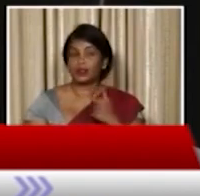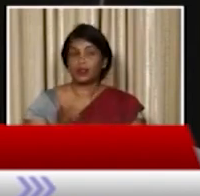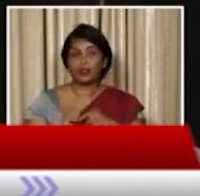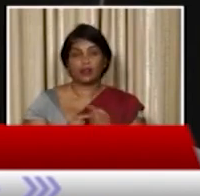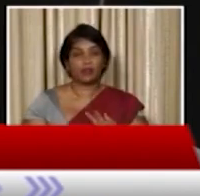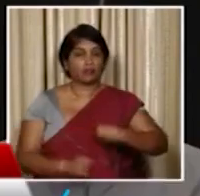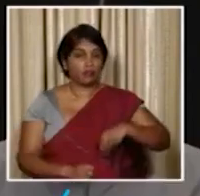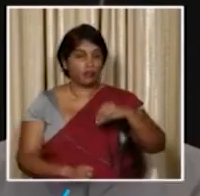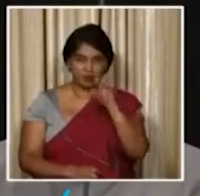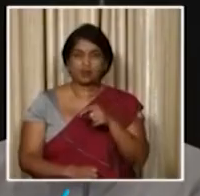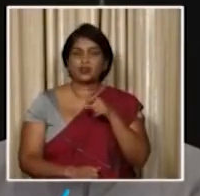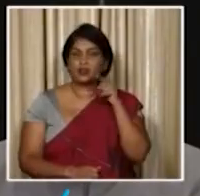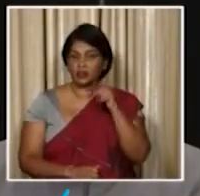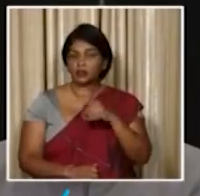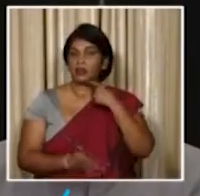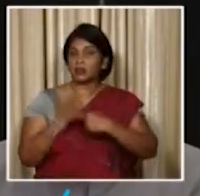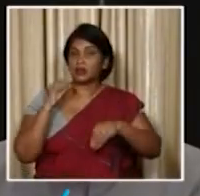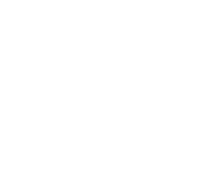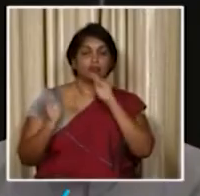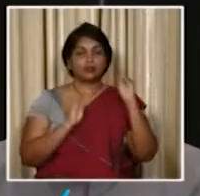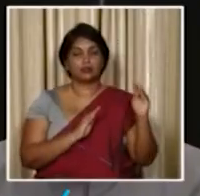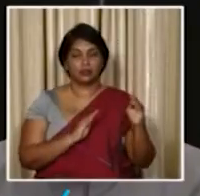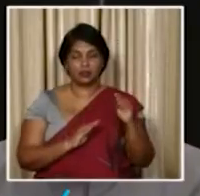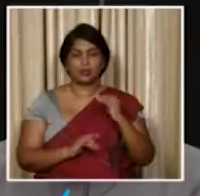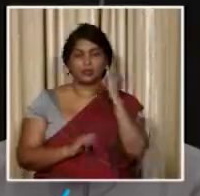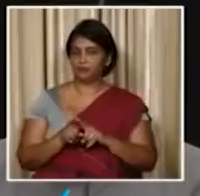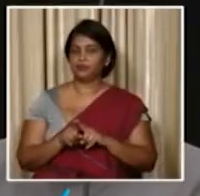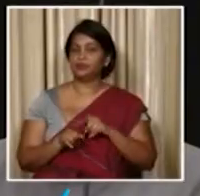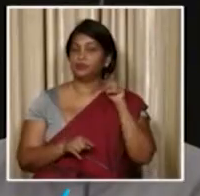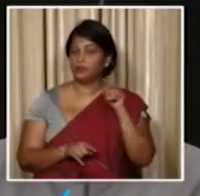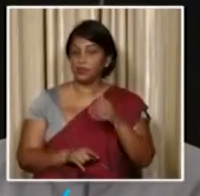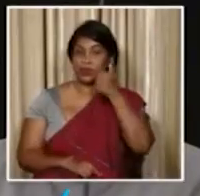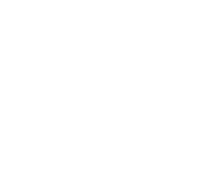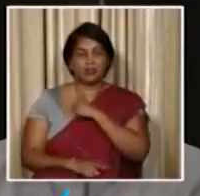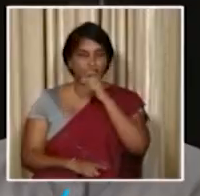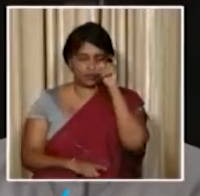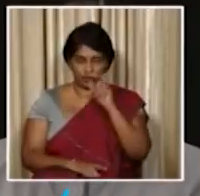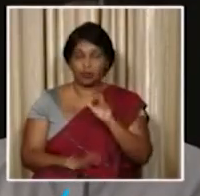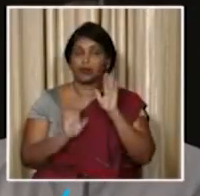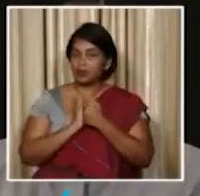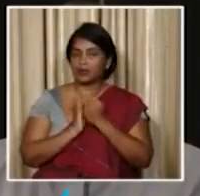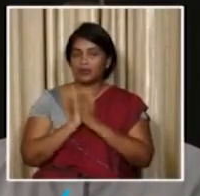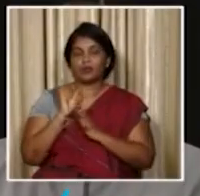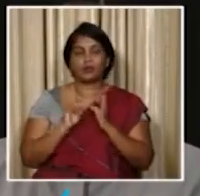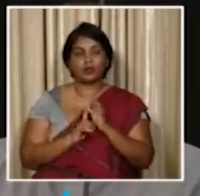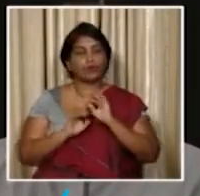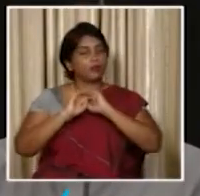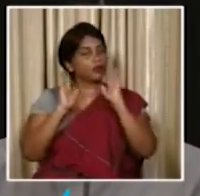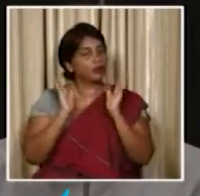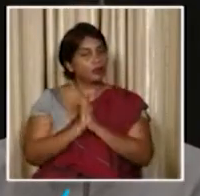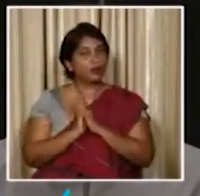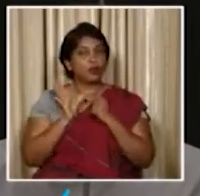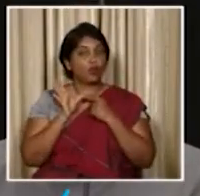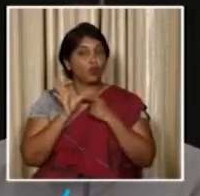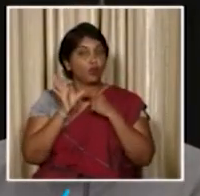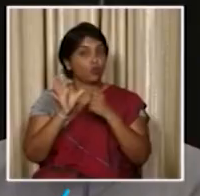වැඩිවීම පිළිබඳ කතා කරනවා අපි දැක්කා. මැතිවරණ කල් දානවා ගැන කිය චෝදනා එල්ල කරනවා අපි දැක්කා. හොරකම ගැන කතා කරනවා. හැබැයි ගරු මන්ත්‍රීතුමිය ඒ කිසිවකට පිළිතුරු